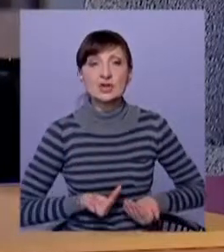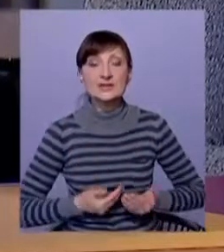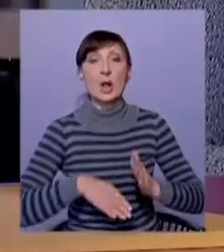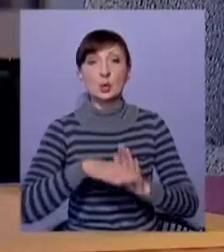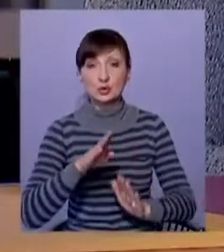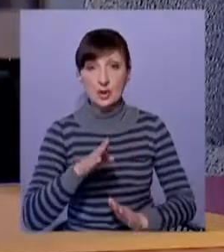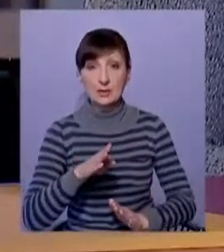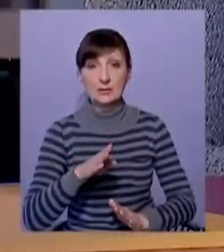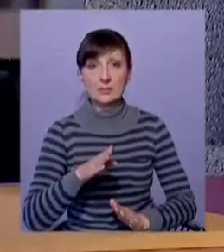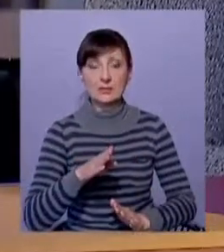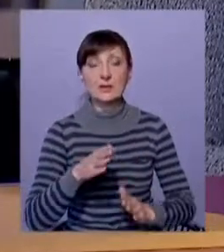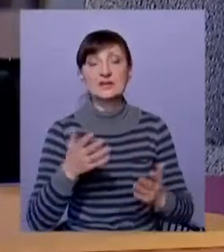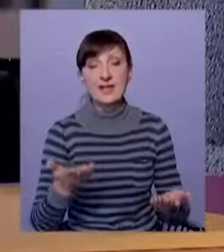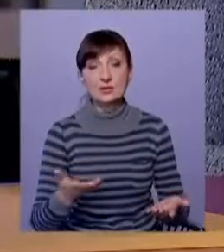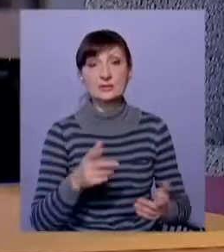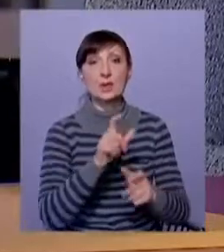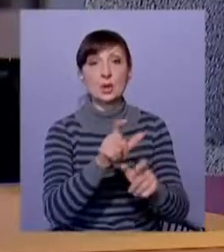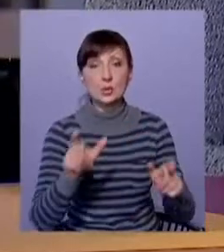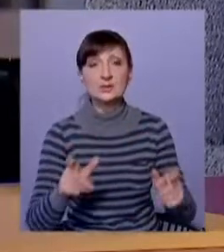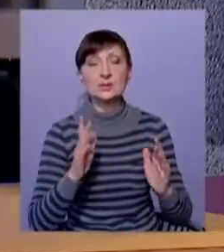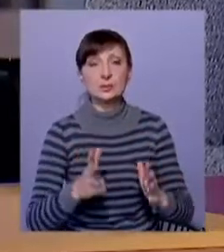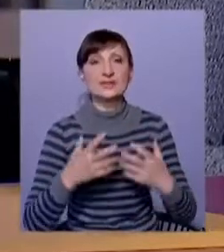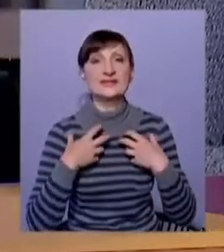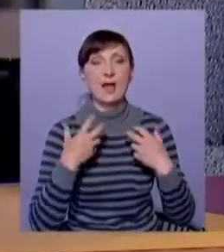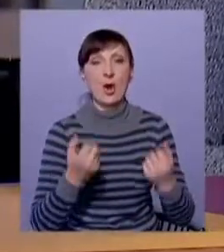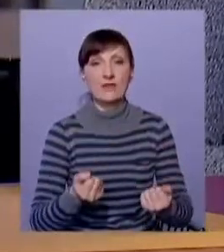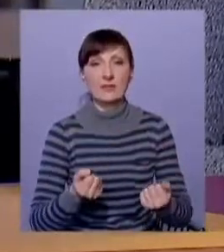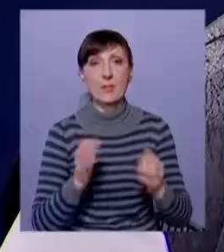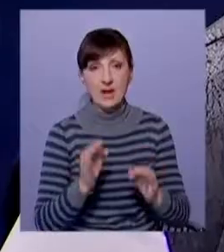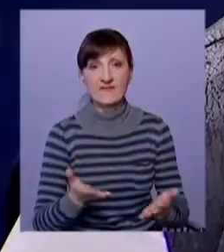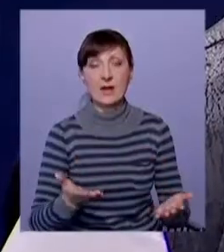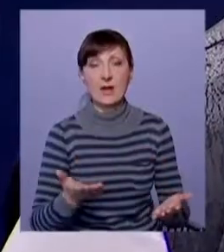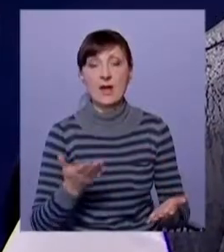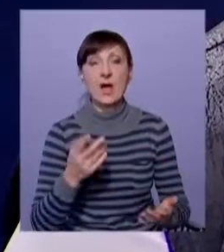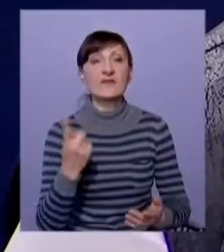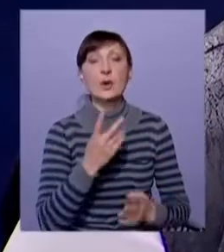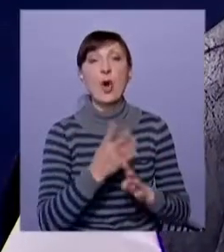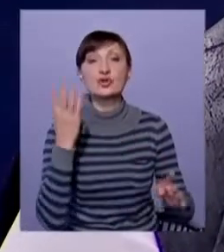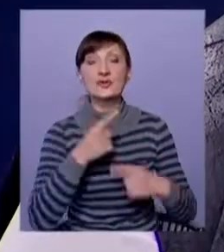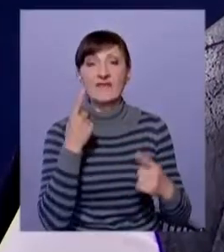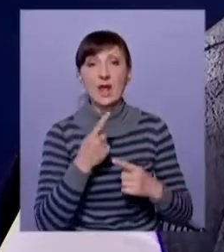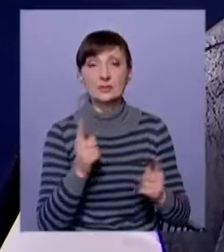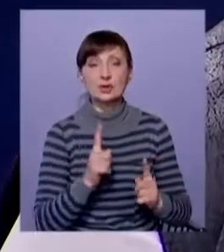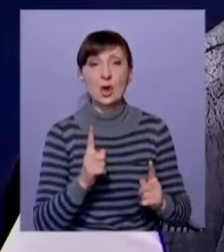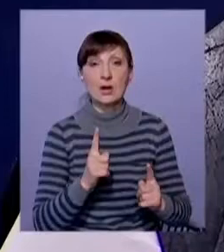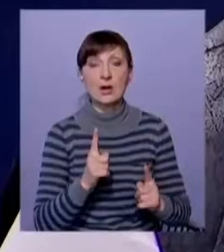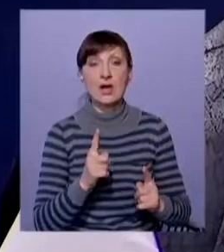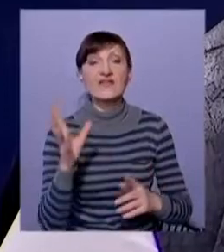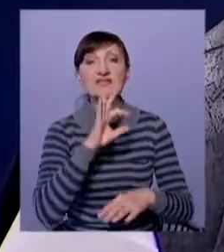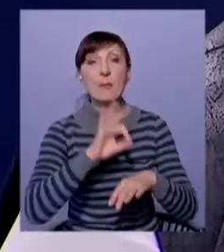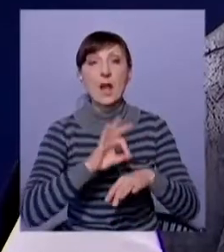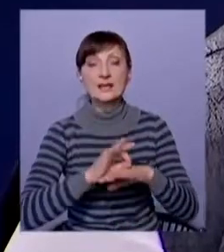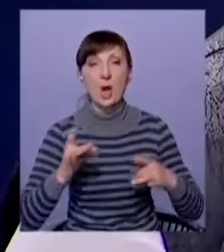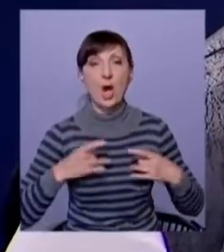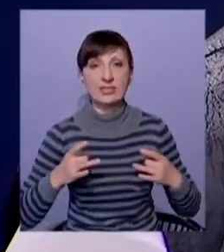благосостояние отличное, значит, и население будет здоровое, правильно? Ведь в первую очередь говорят же, что все болезни от